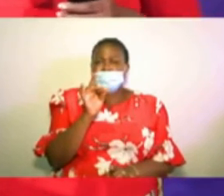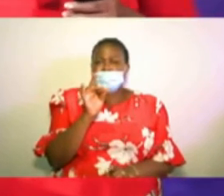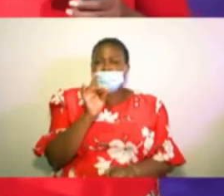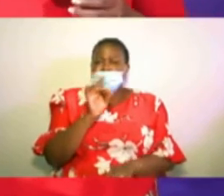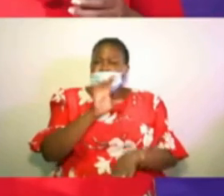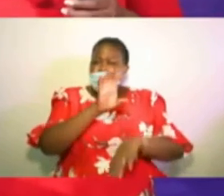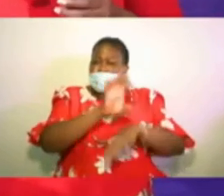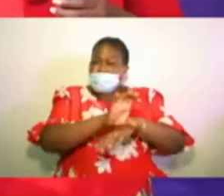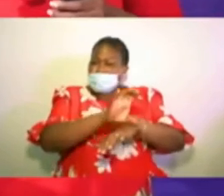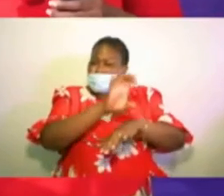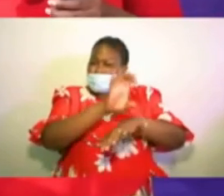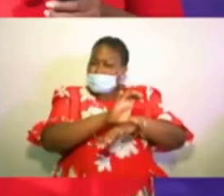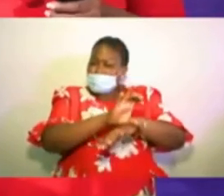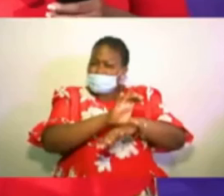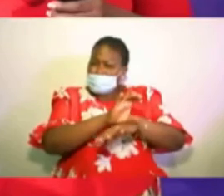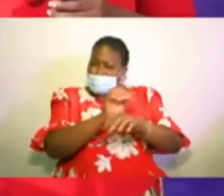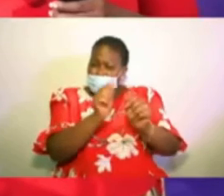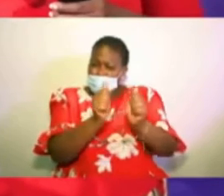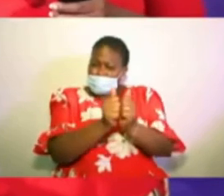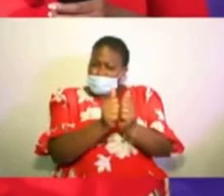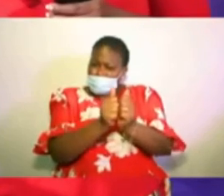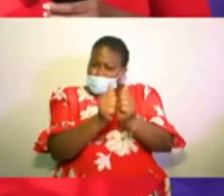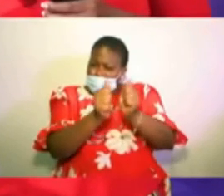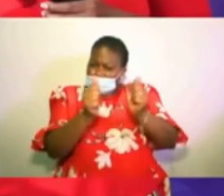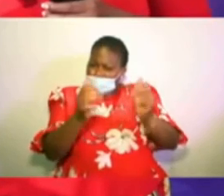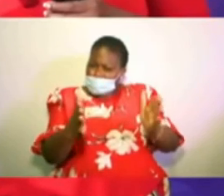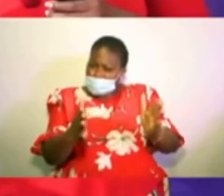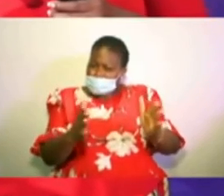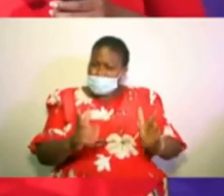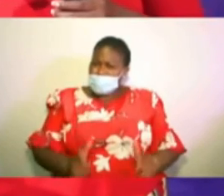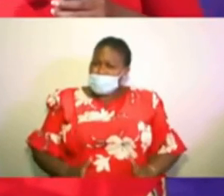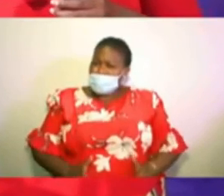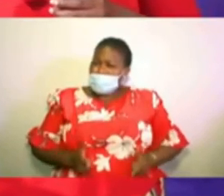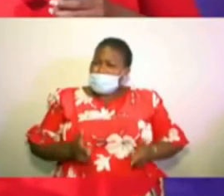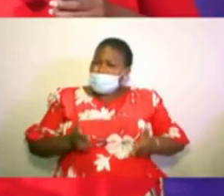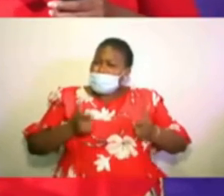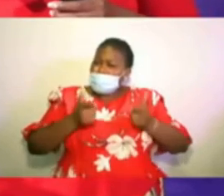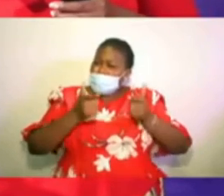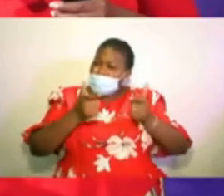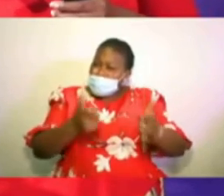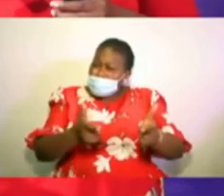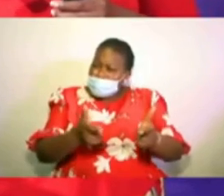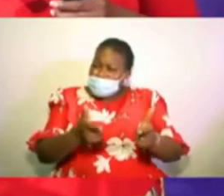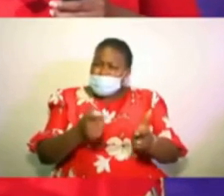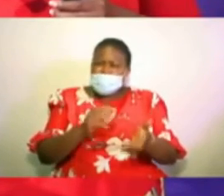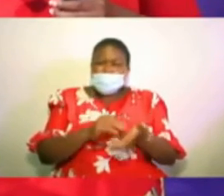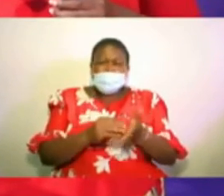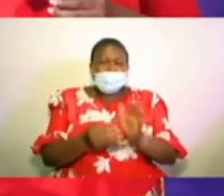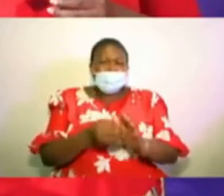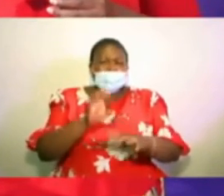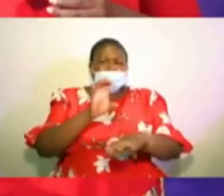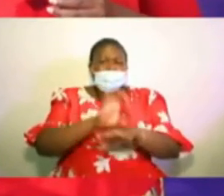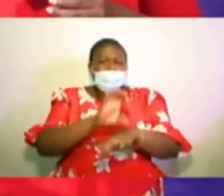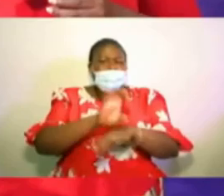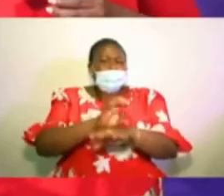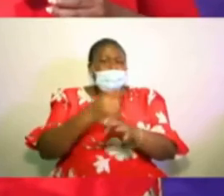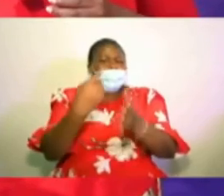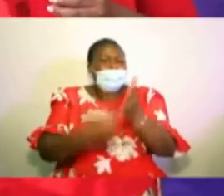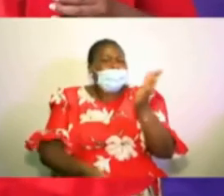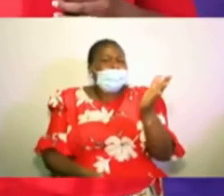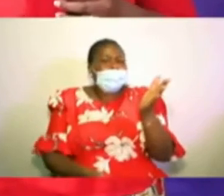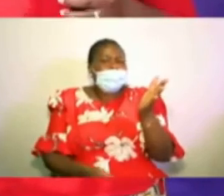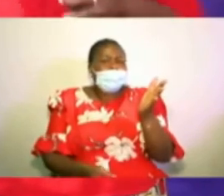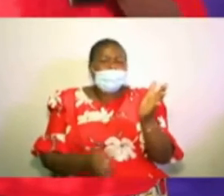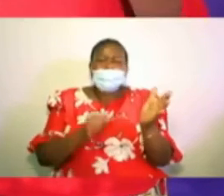without the spirit is lifeless, cold, unexciting, lacks spiritual